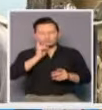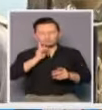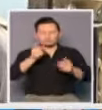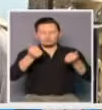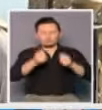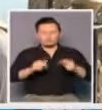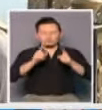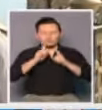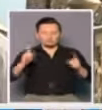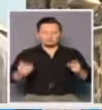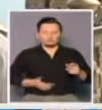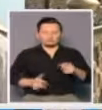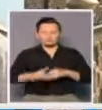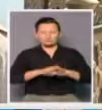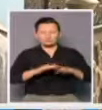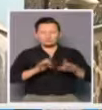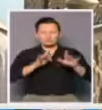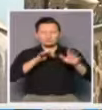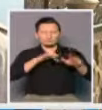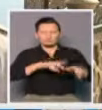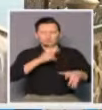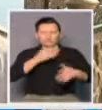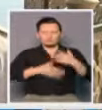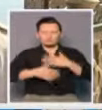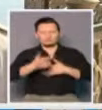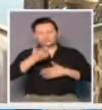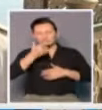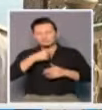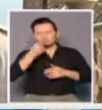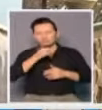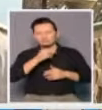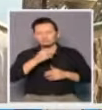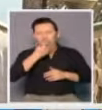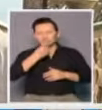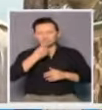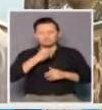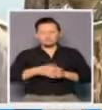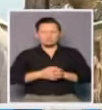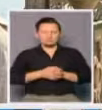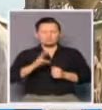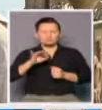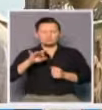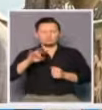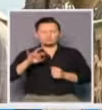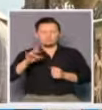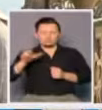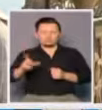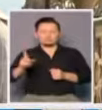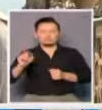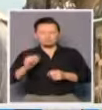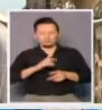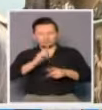вообще жители Астаны благодарны нашему руководству Нурлан Аскарович вам за то, что